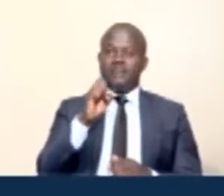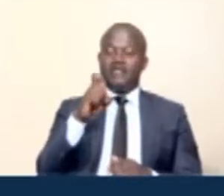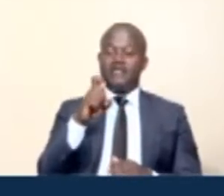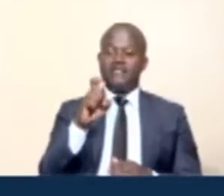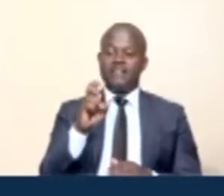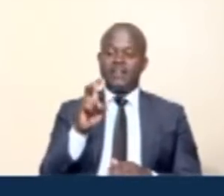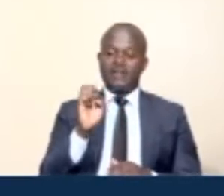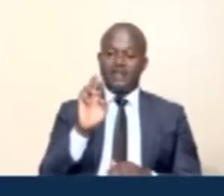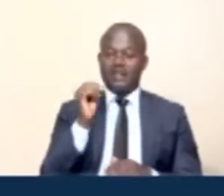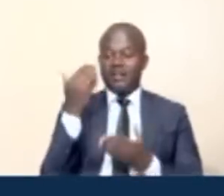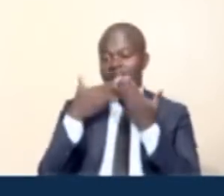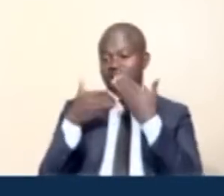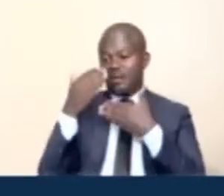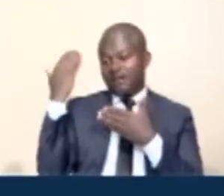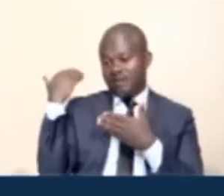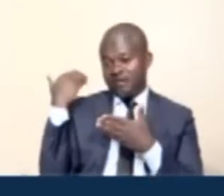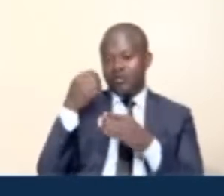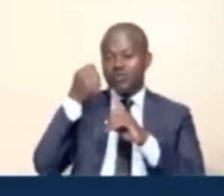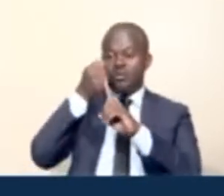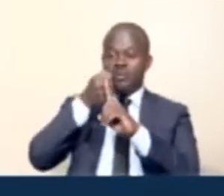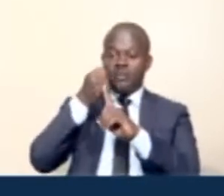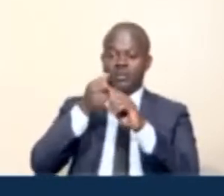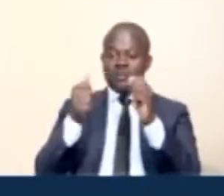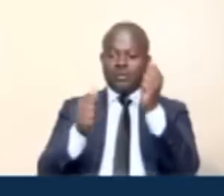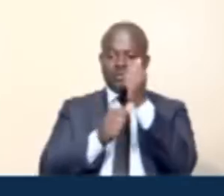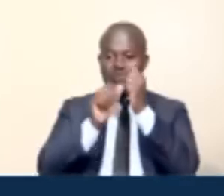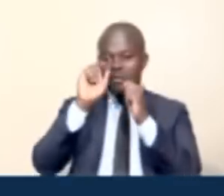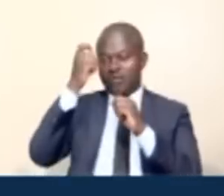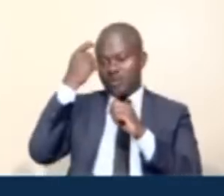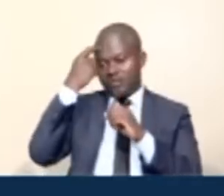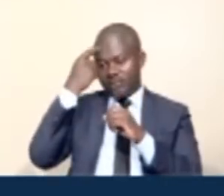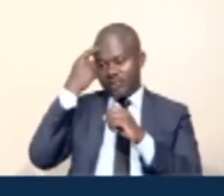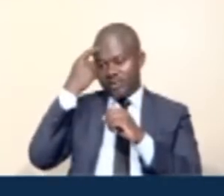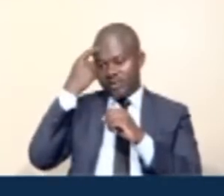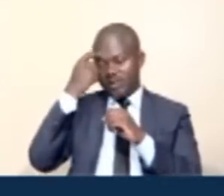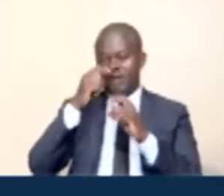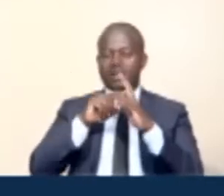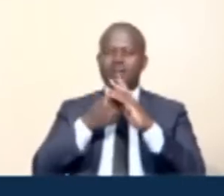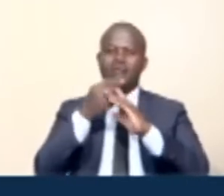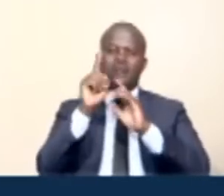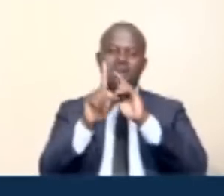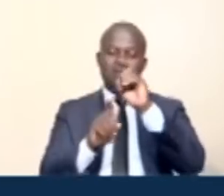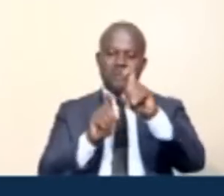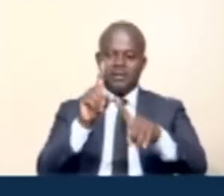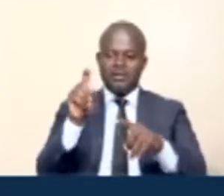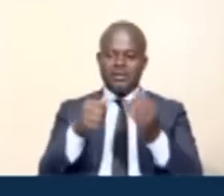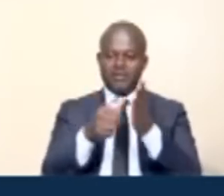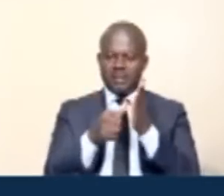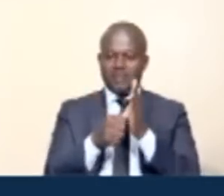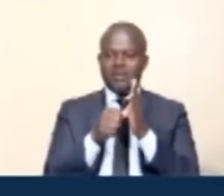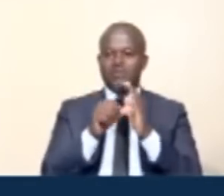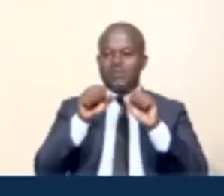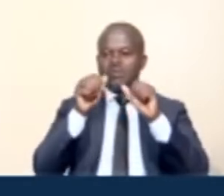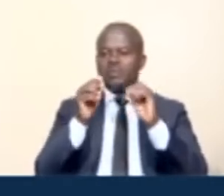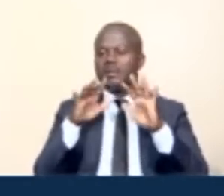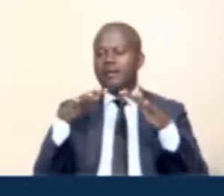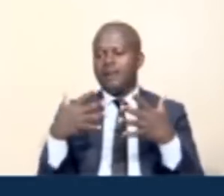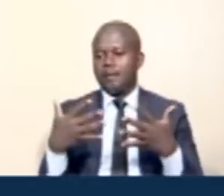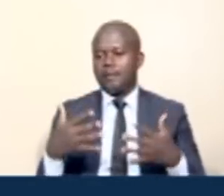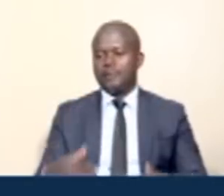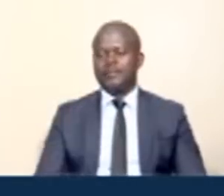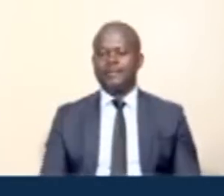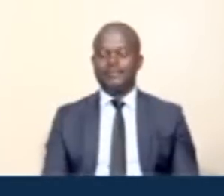mu kanya gashize yaganiriye n'umuvugizi wungirije wa guverinema, atangira amubaza ikijyanye n'iki kibazo cy'abamotari uko cyifashe.